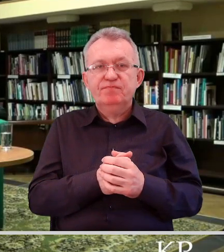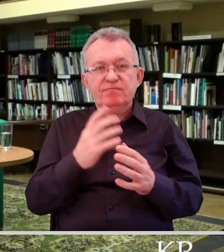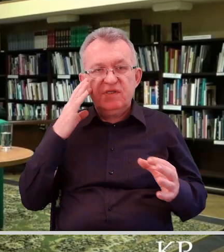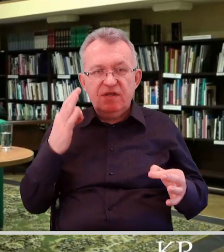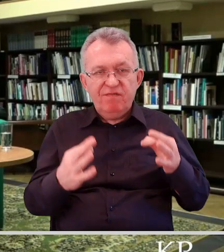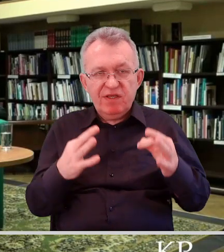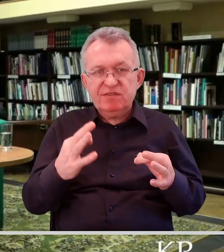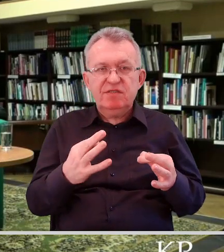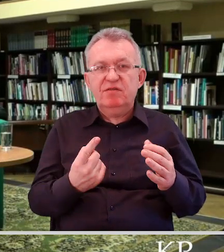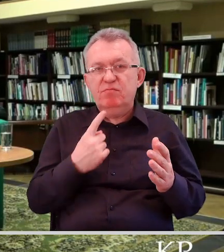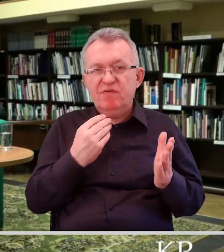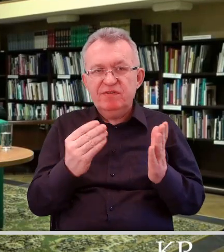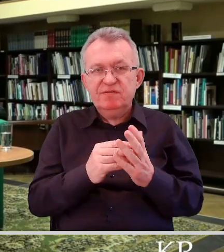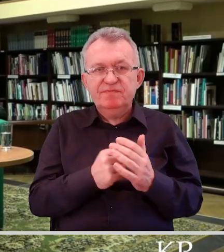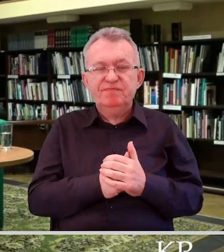refleksje, do powiedzenia.